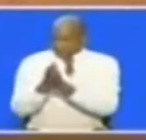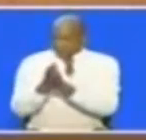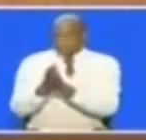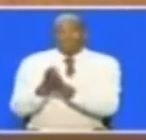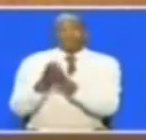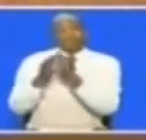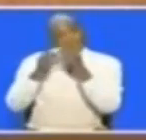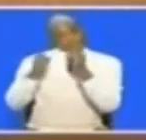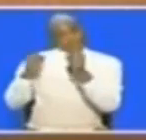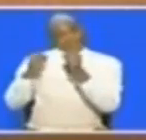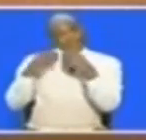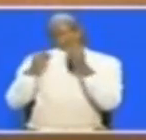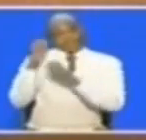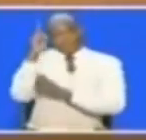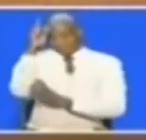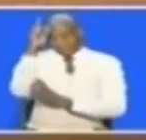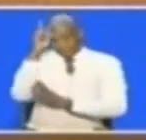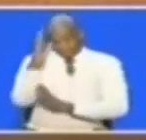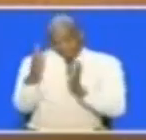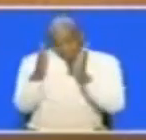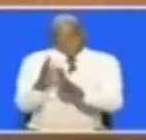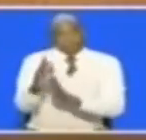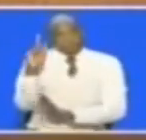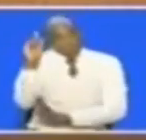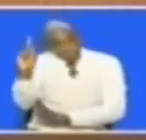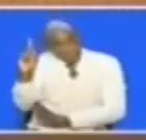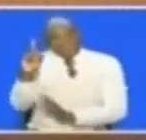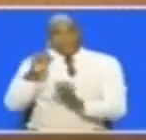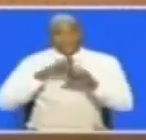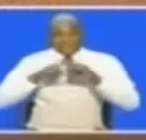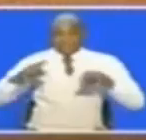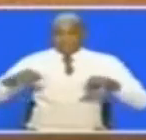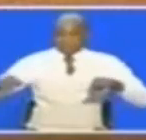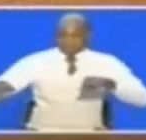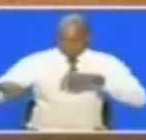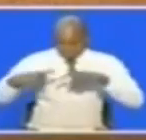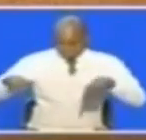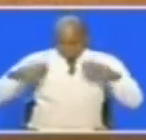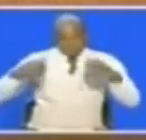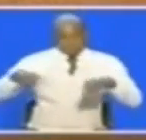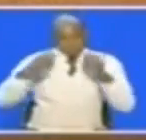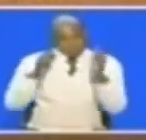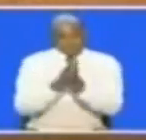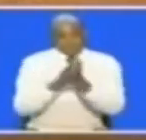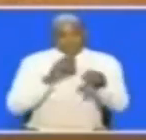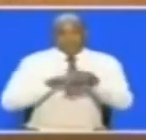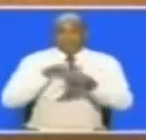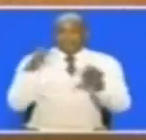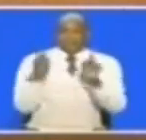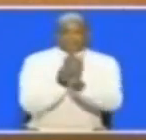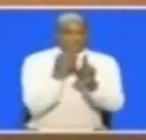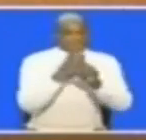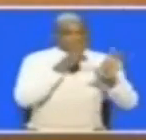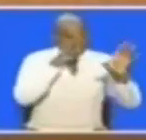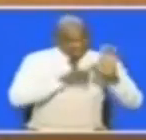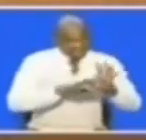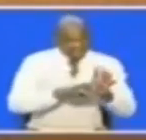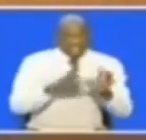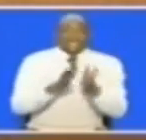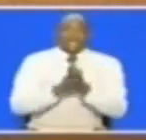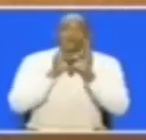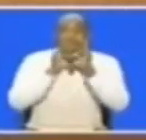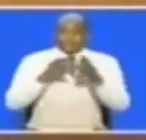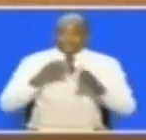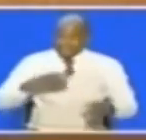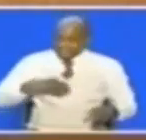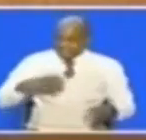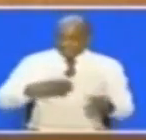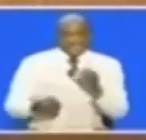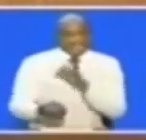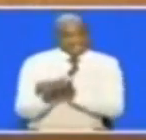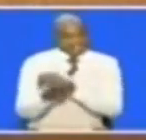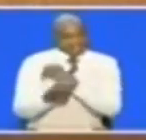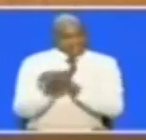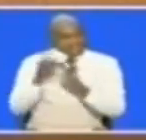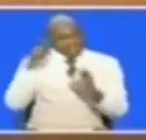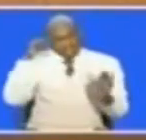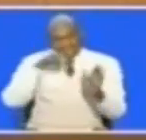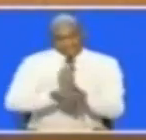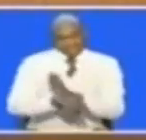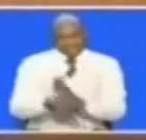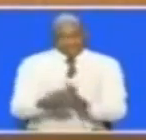vinavyomuunga mkono mgombea urais mmoja na vile vile kumenyana kama kawaida kwenye viti vingine. Mark na Maso na taarifa hiyo.